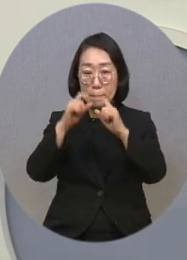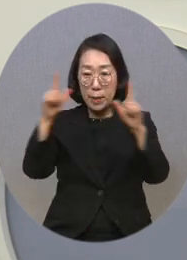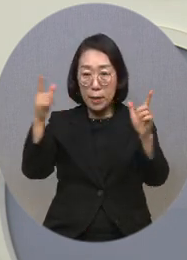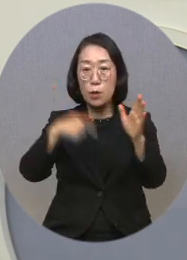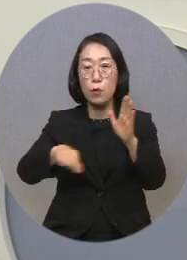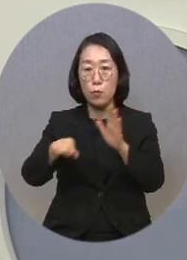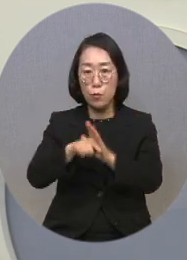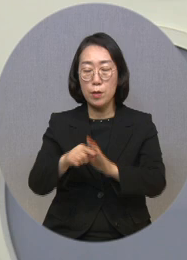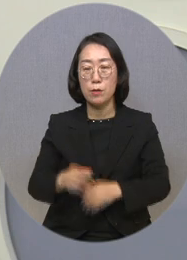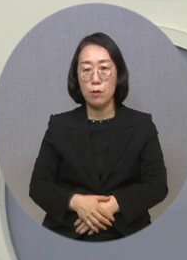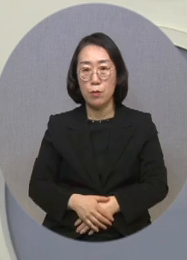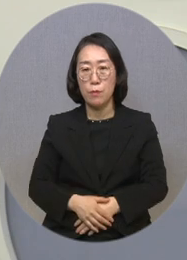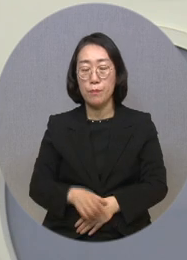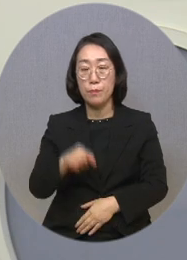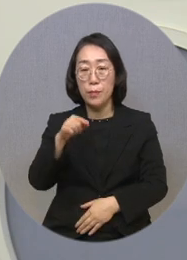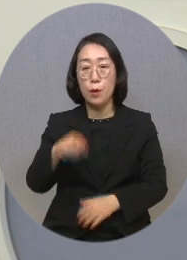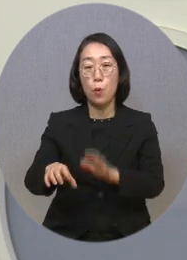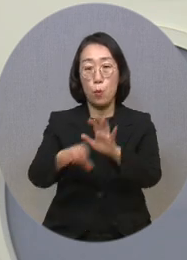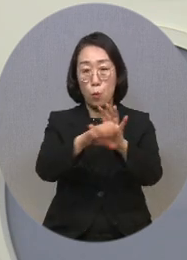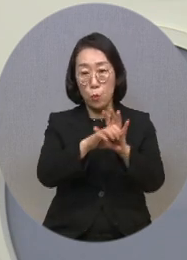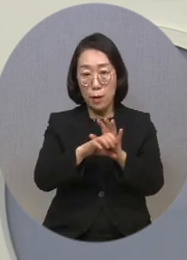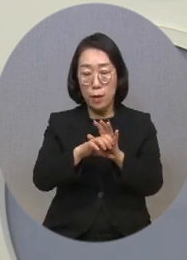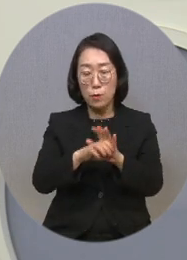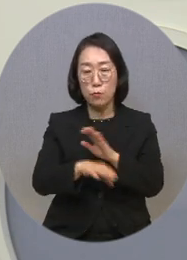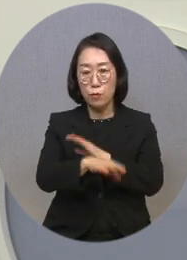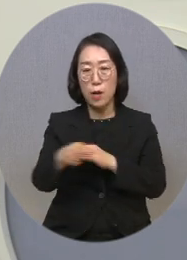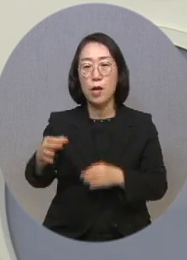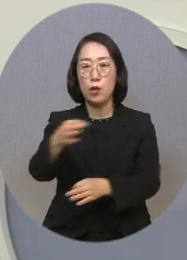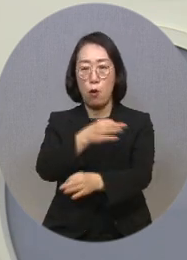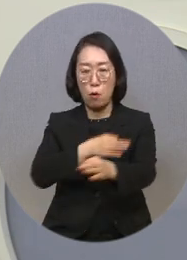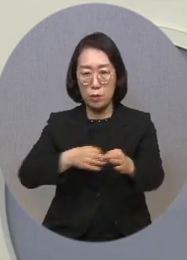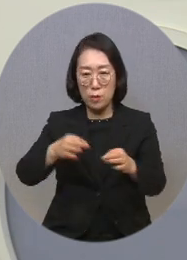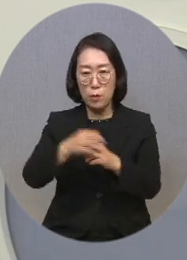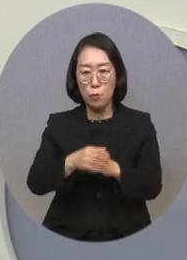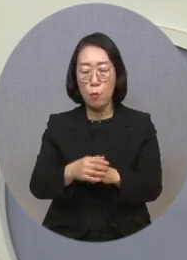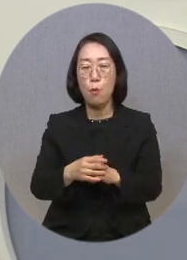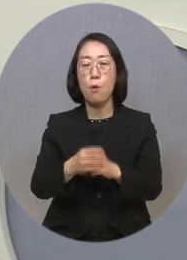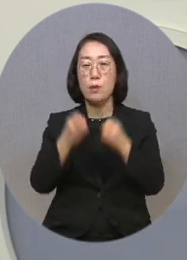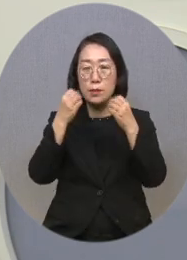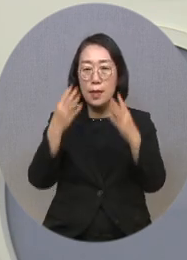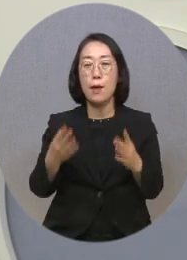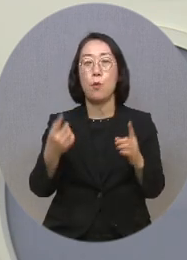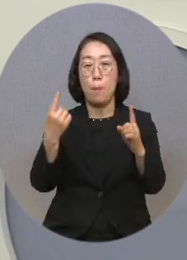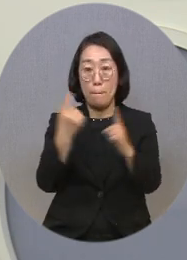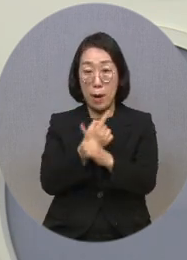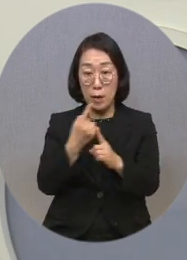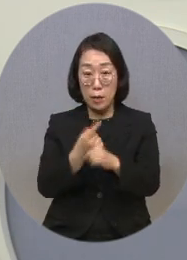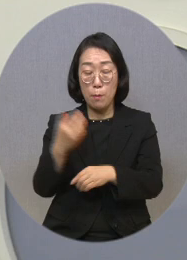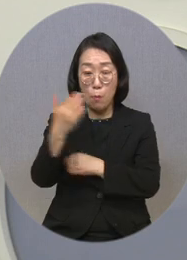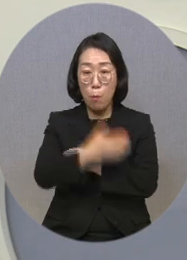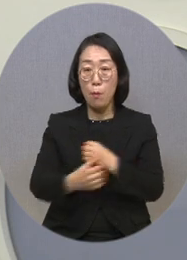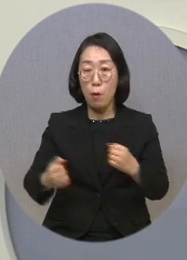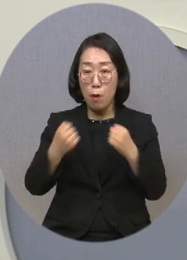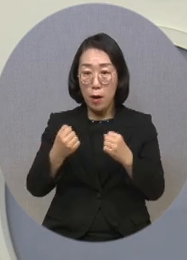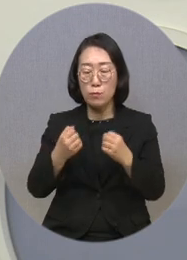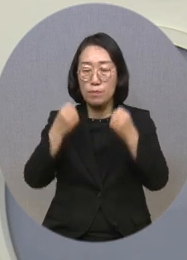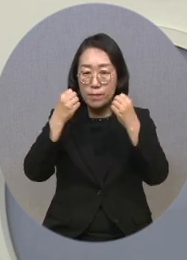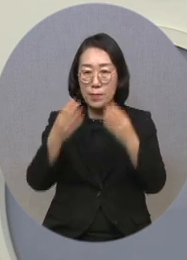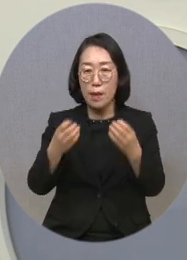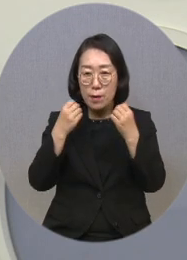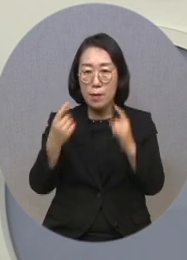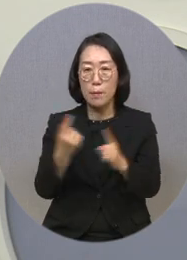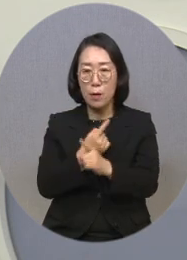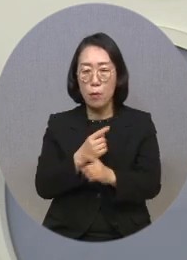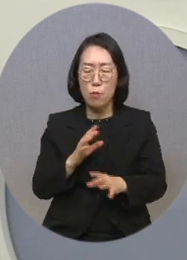거기 때문에 코로나를 통해서 우리가 경제도 전화위복해야 되고 국민 건강도 전화위복해야 돼요. 그거